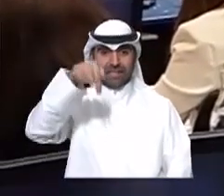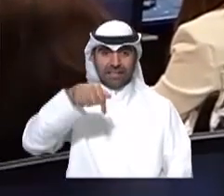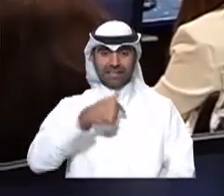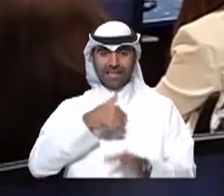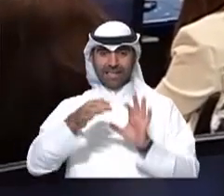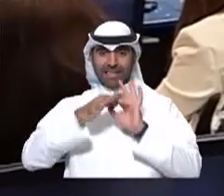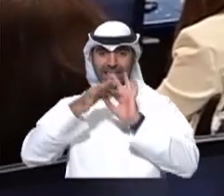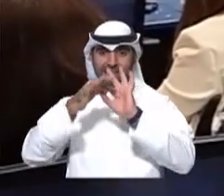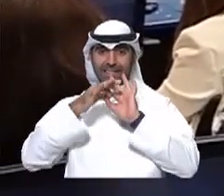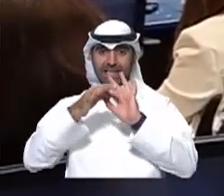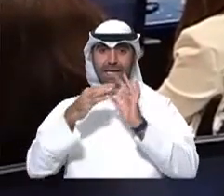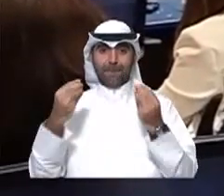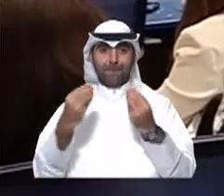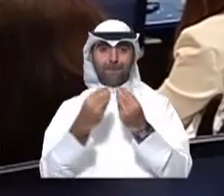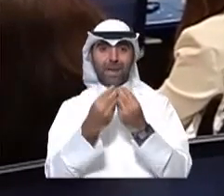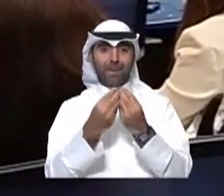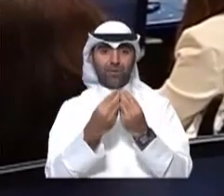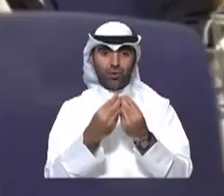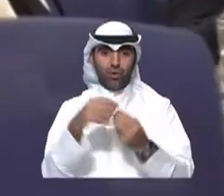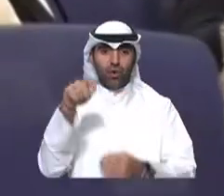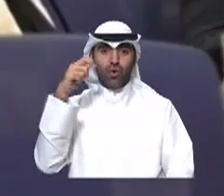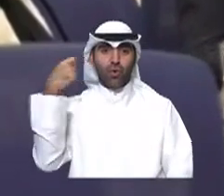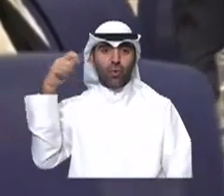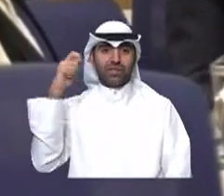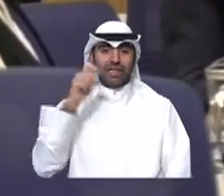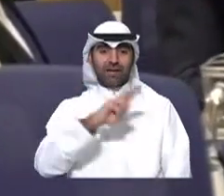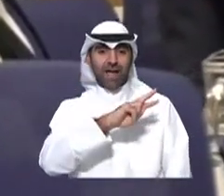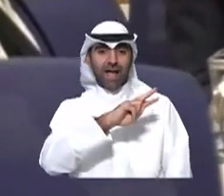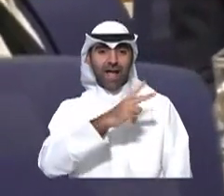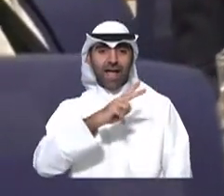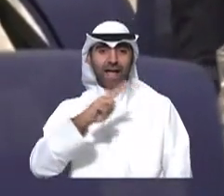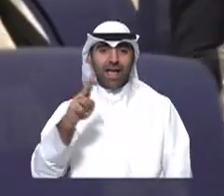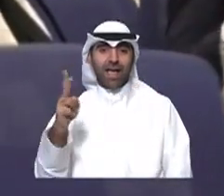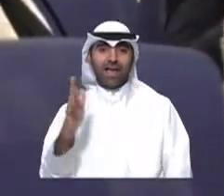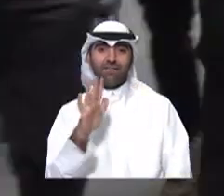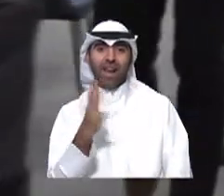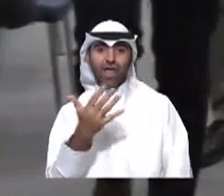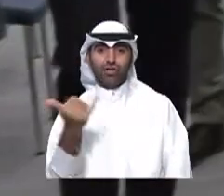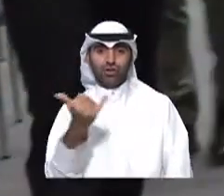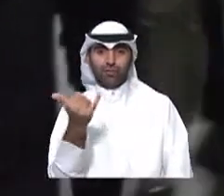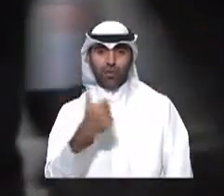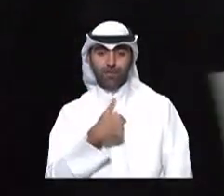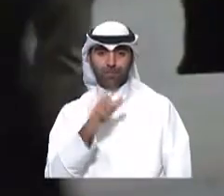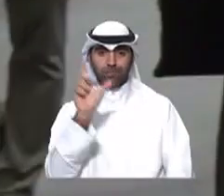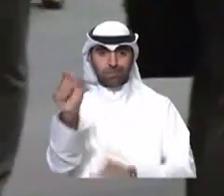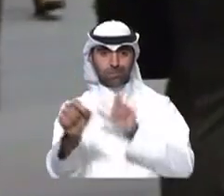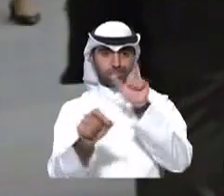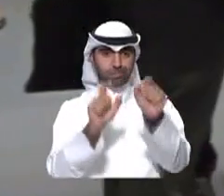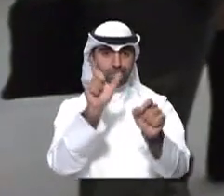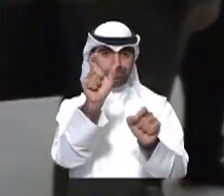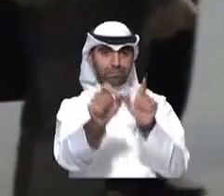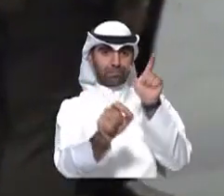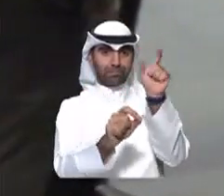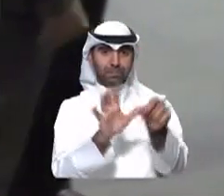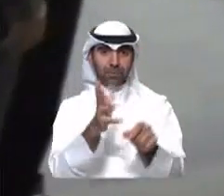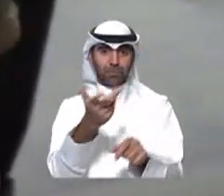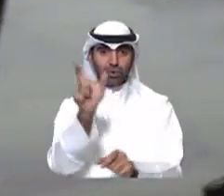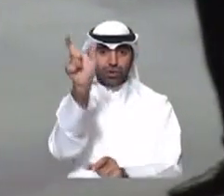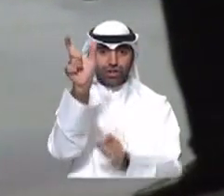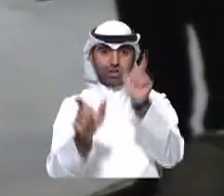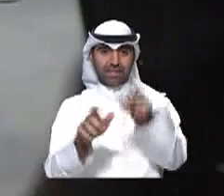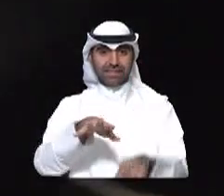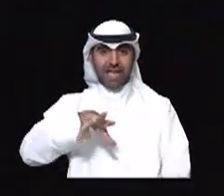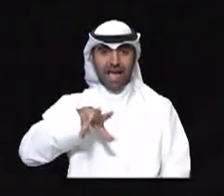بمنع الفساد والفريق الحكومي الدولي المعني باستعراض تنفيذ الاتفاقية، مشيرا إلى أن دولة